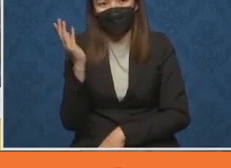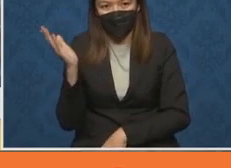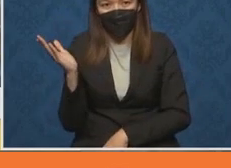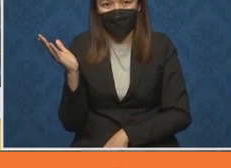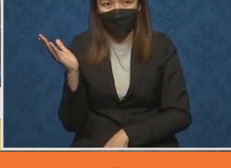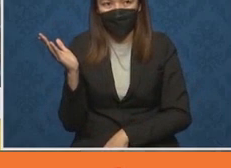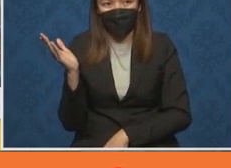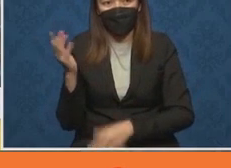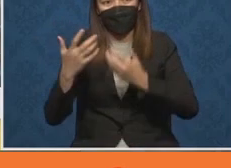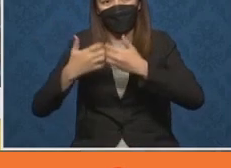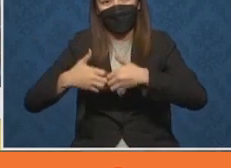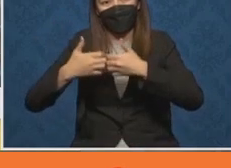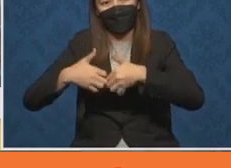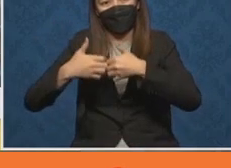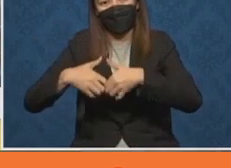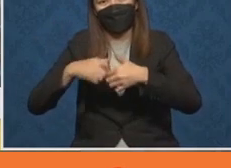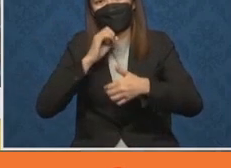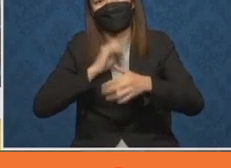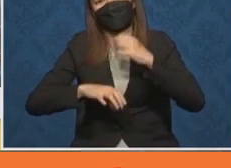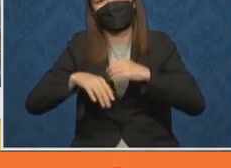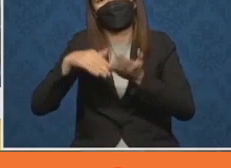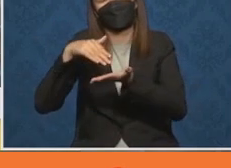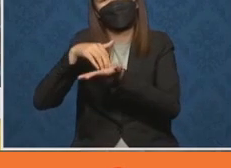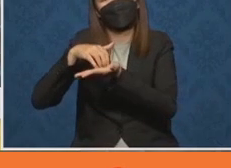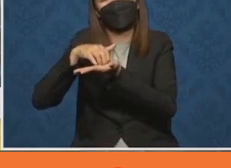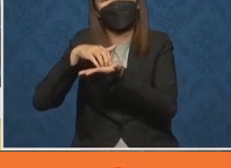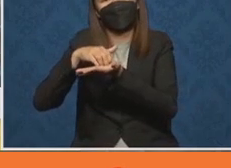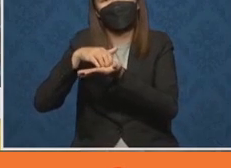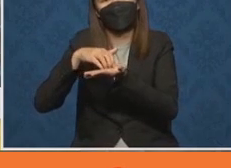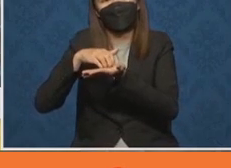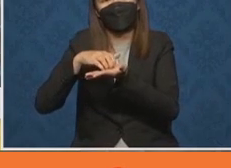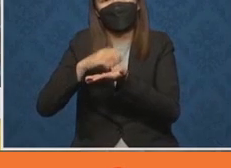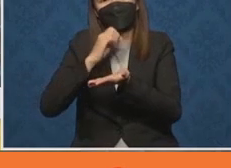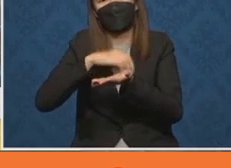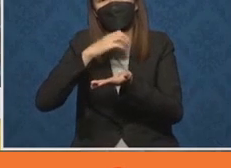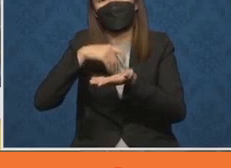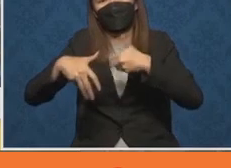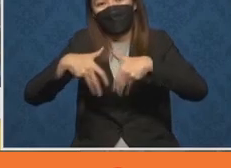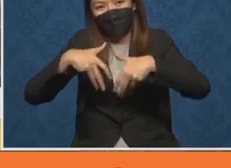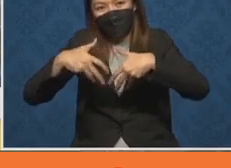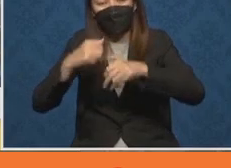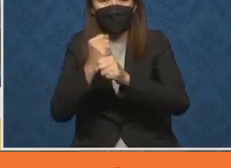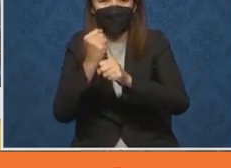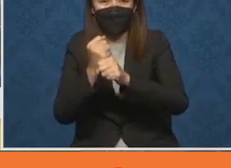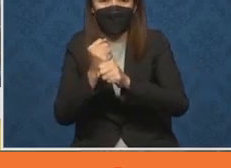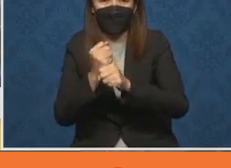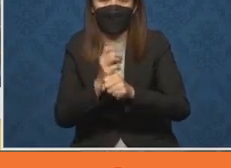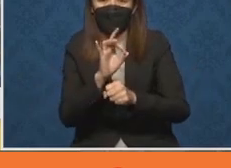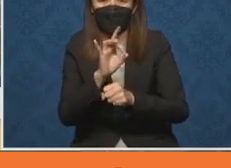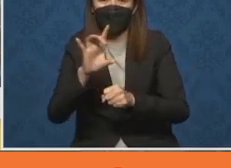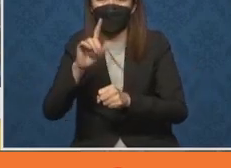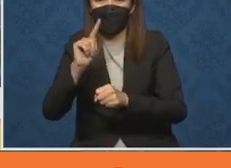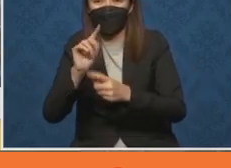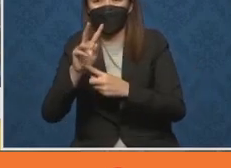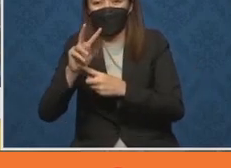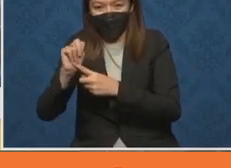โงงานขยะทอ่อนหนดครัานปทาน จัการกยุขยะมลฝอยชมชนเพผลิพลงงานขนาด 800 ตันต่อวัน เขตป